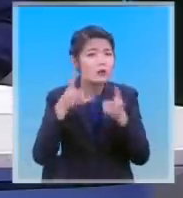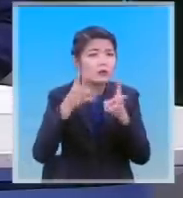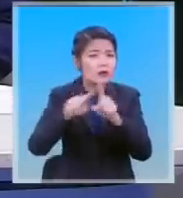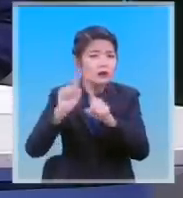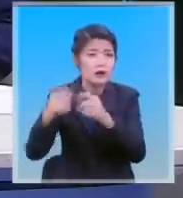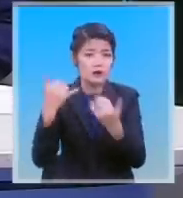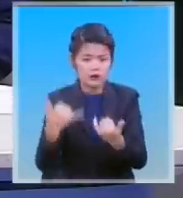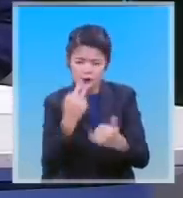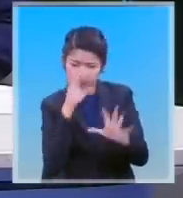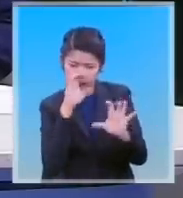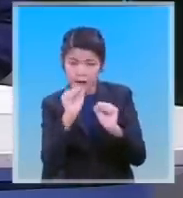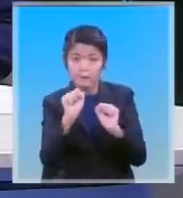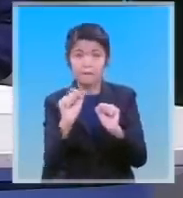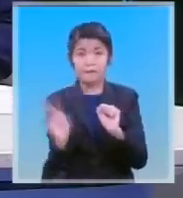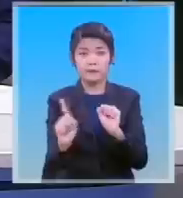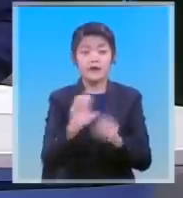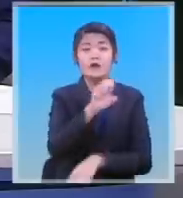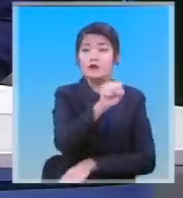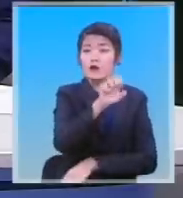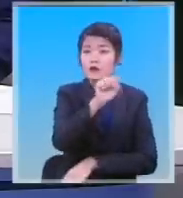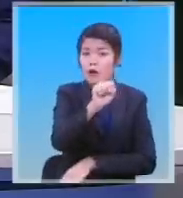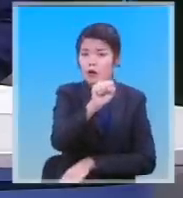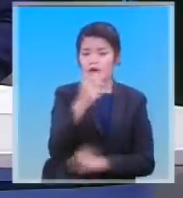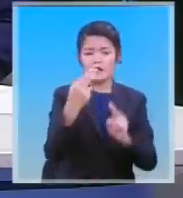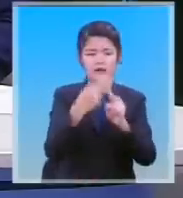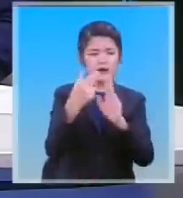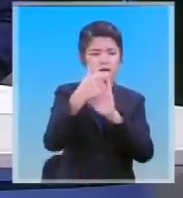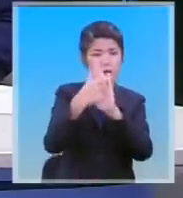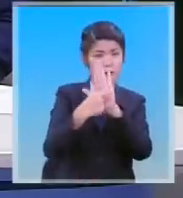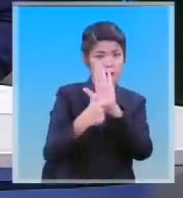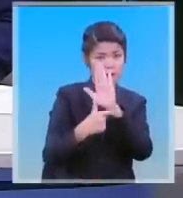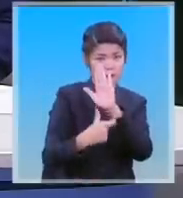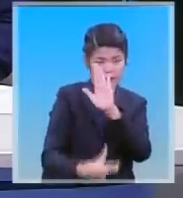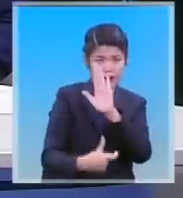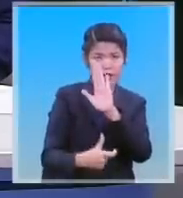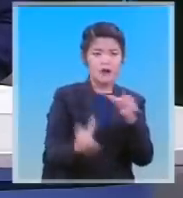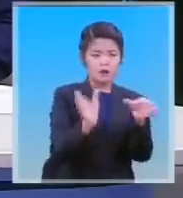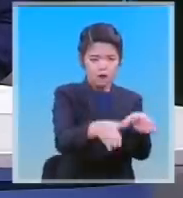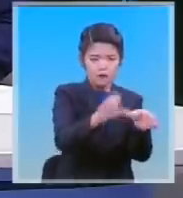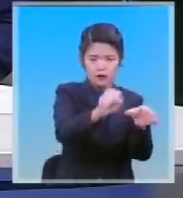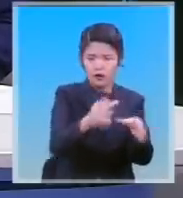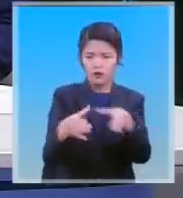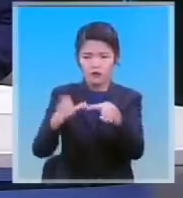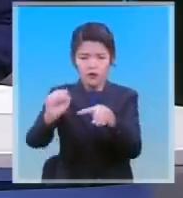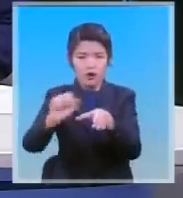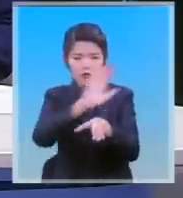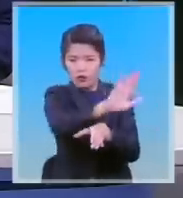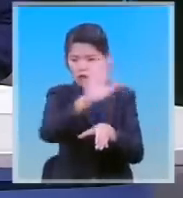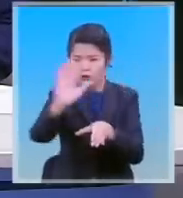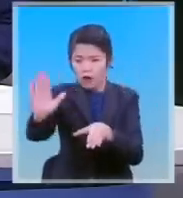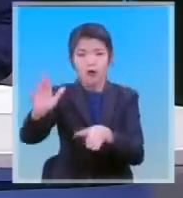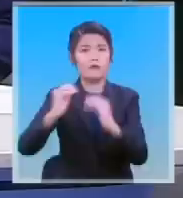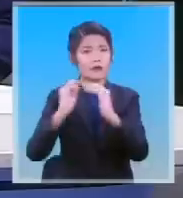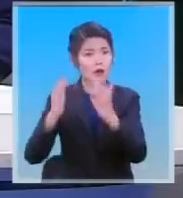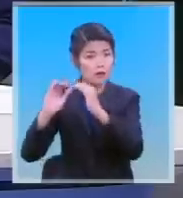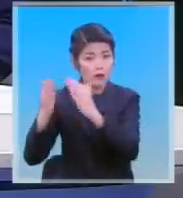อนนี้จำนวนของส.ส.แบบปาร์ตี้ลิสต ์ ในแต่ละสื่อแต่ละพักเนี่ยได้ไม่เท่ากันได้ไม่ตรงกันนะคะเดี๋ย